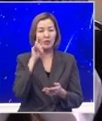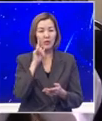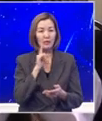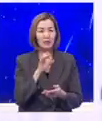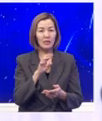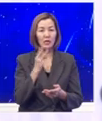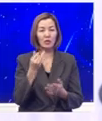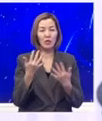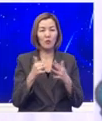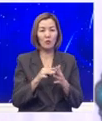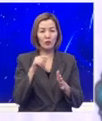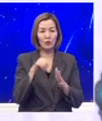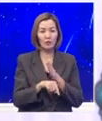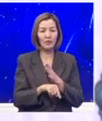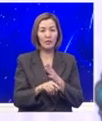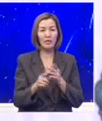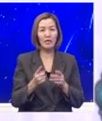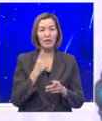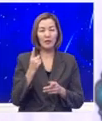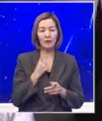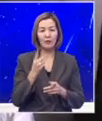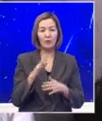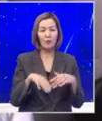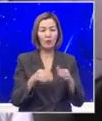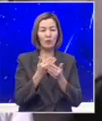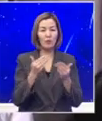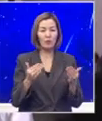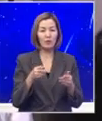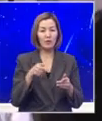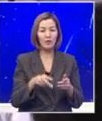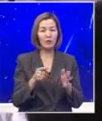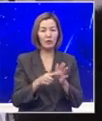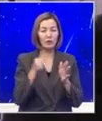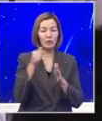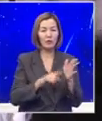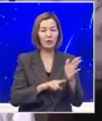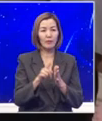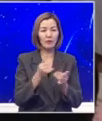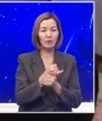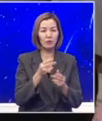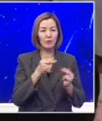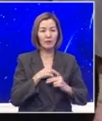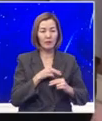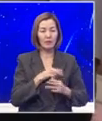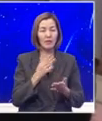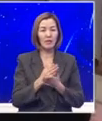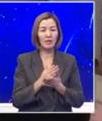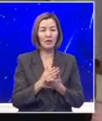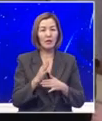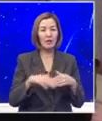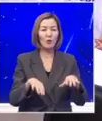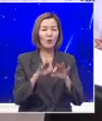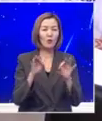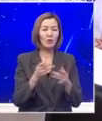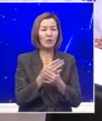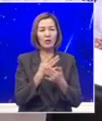Ақши ауылында орналасқан ұста Дәркембай атындағы қолөнер музейі 2007 жылдан бері жұмыс істеп келеді. Мұнда қолөнердің сан